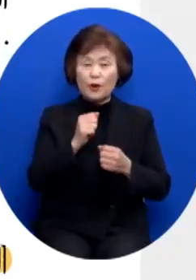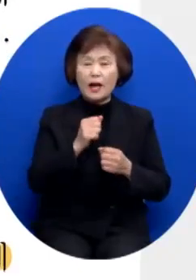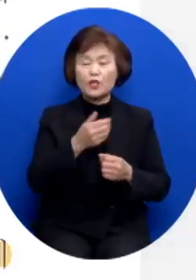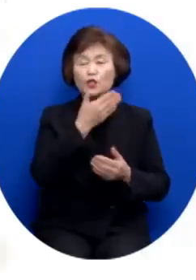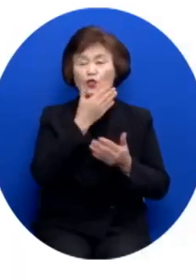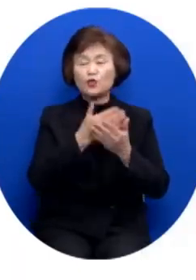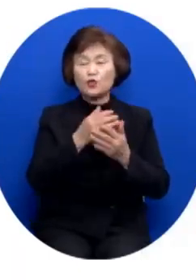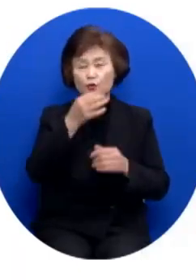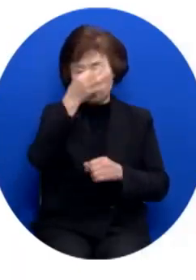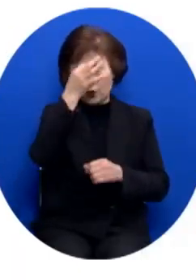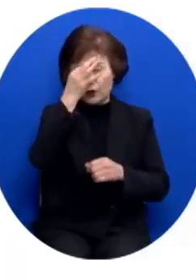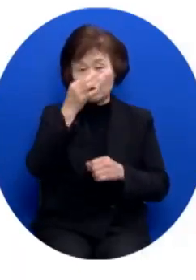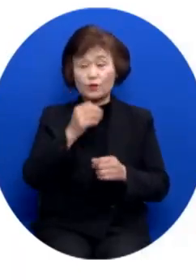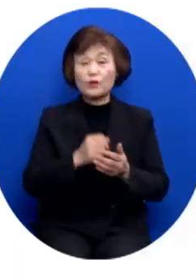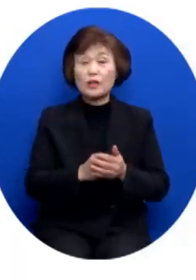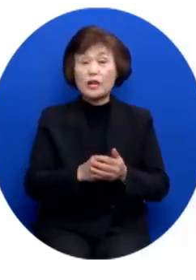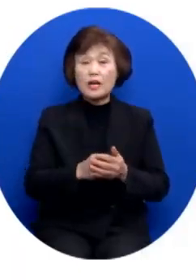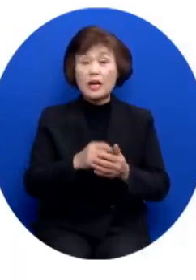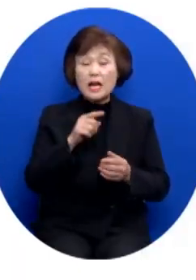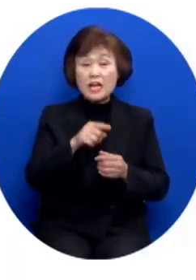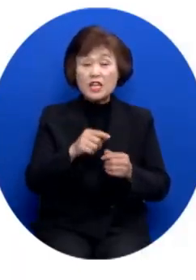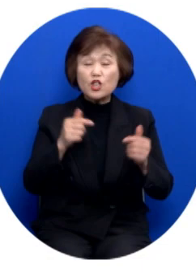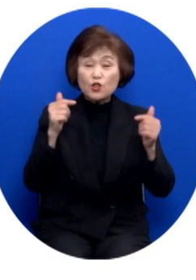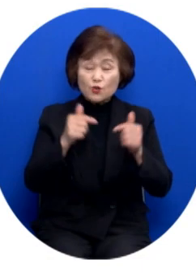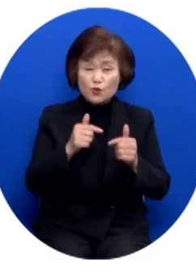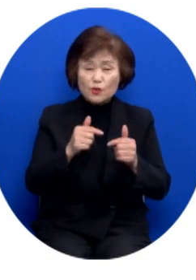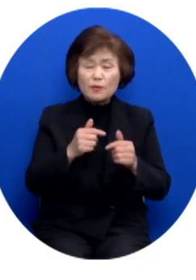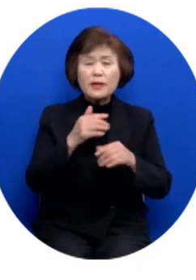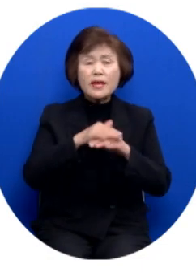기술이라며 탄소중립이라는 시대적 과제를